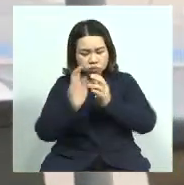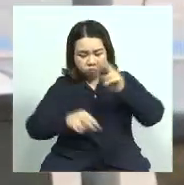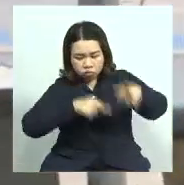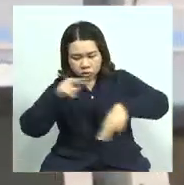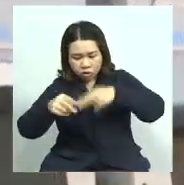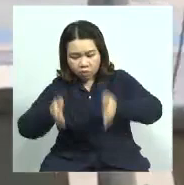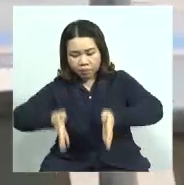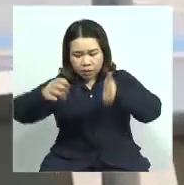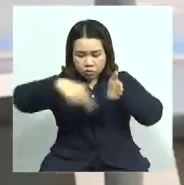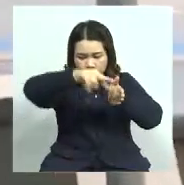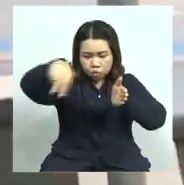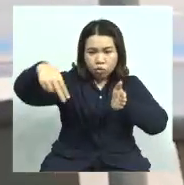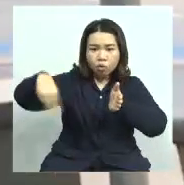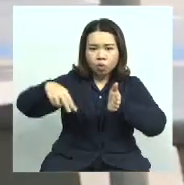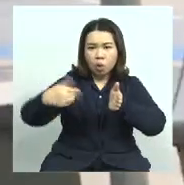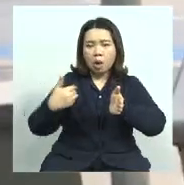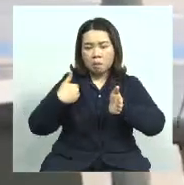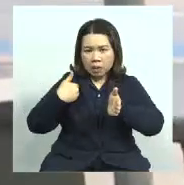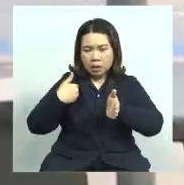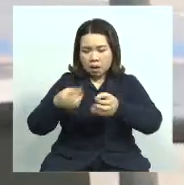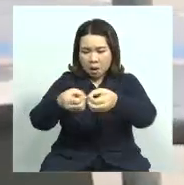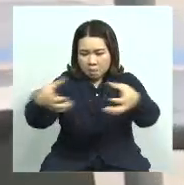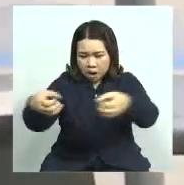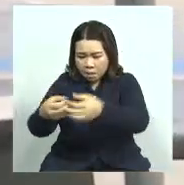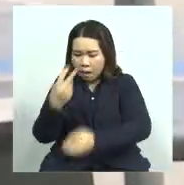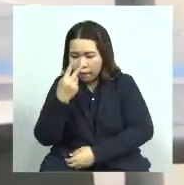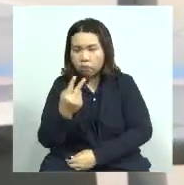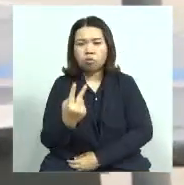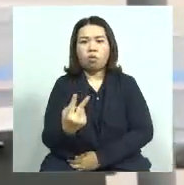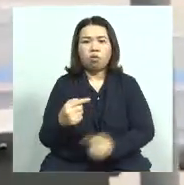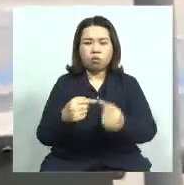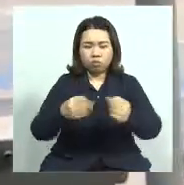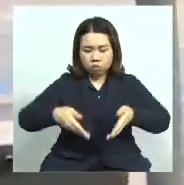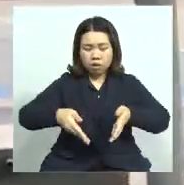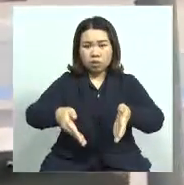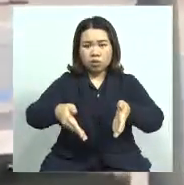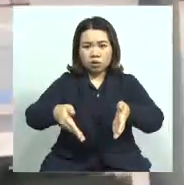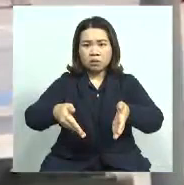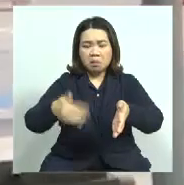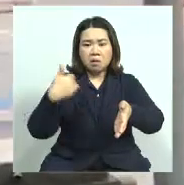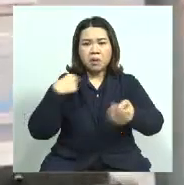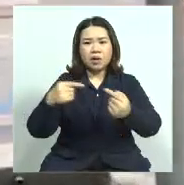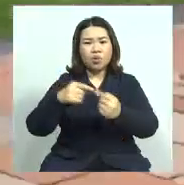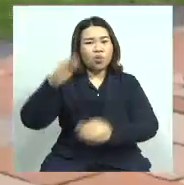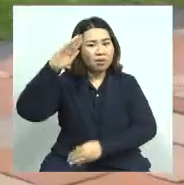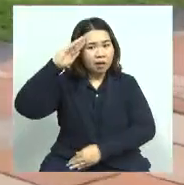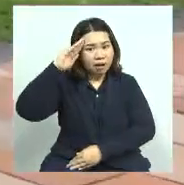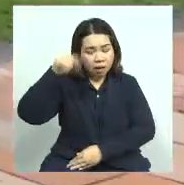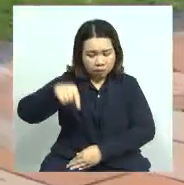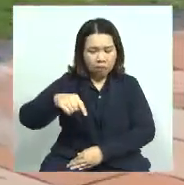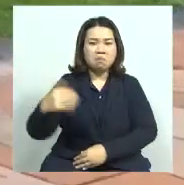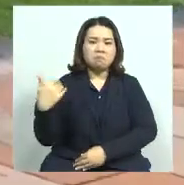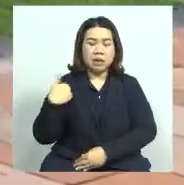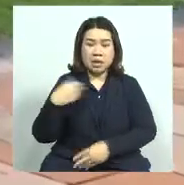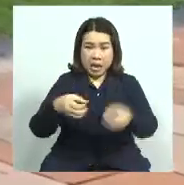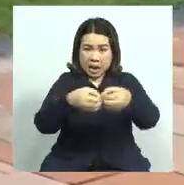พื้นที่รอบอาคารก็พบระเบิดอีก2ลูกนะครับบริเวณถนนด้านหน้ากองบัญชาการกองทัพไทยโดย